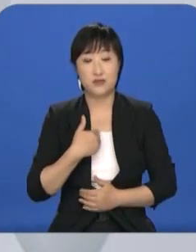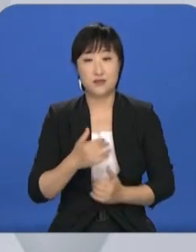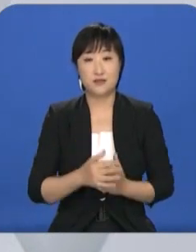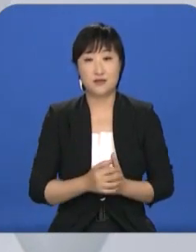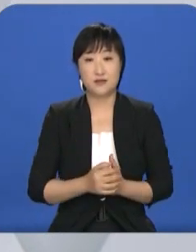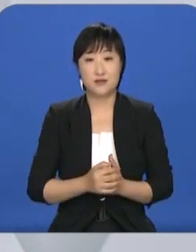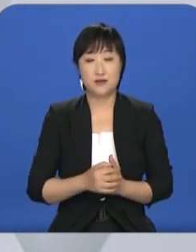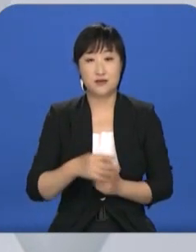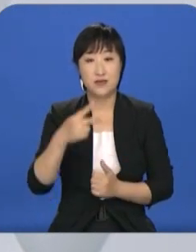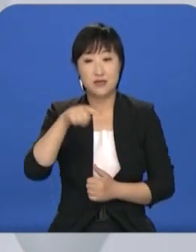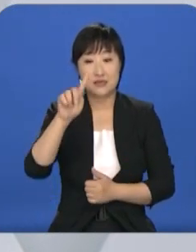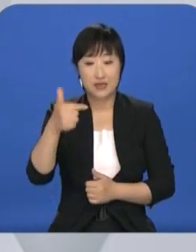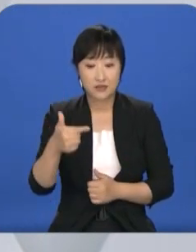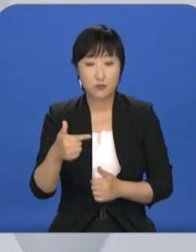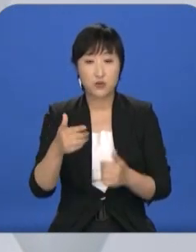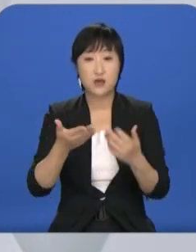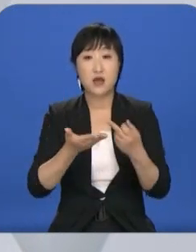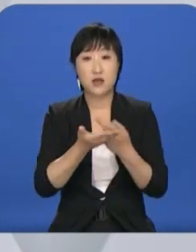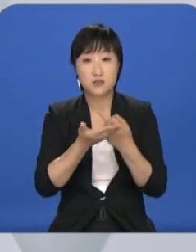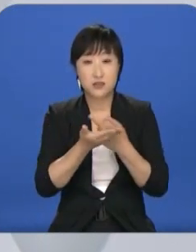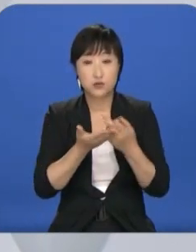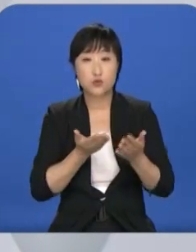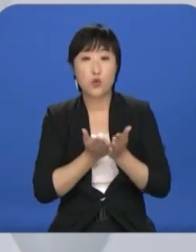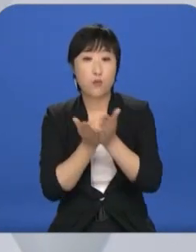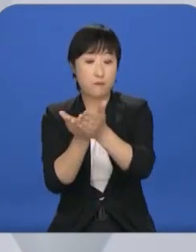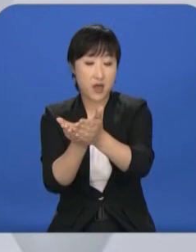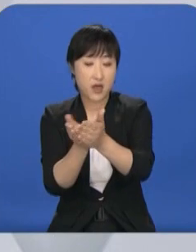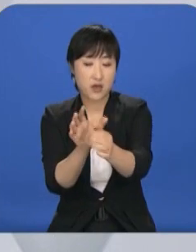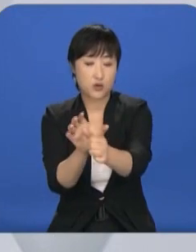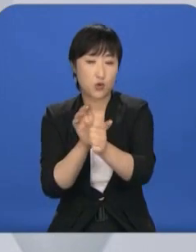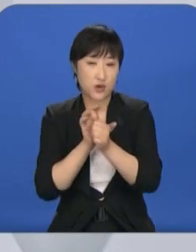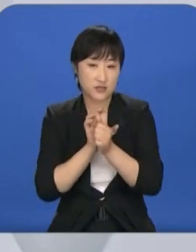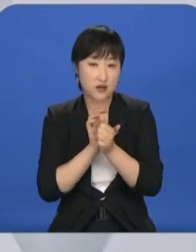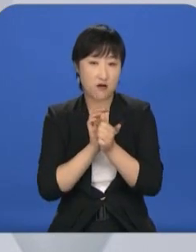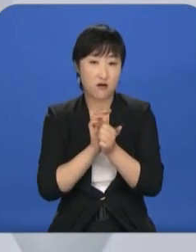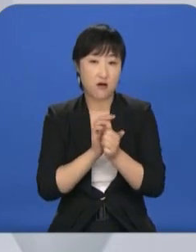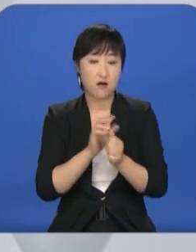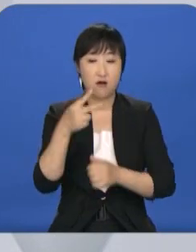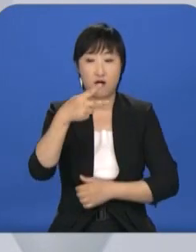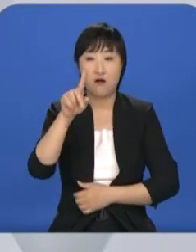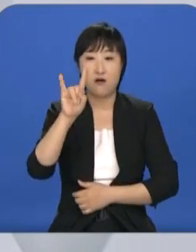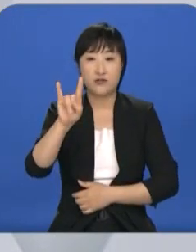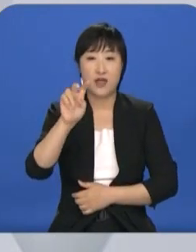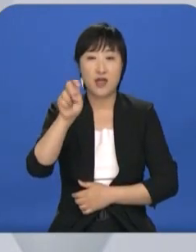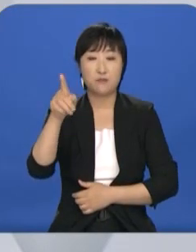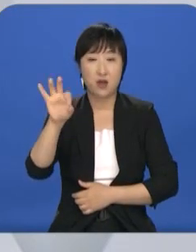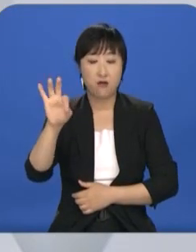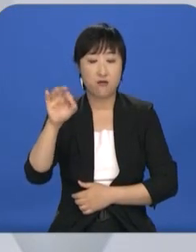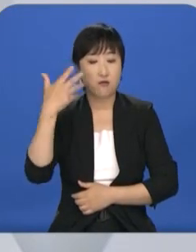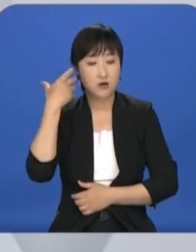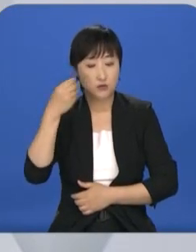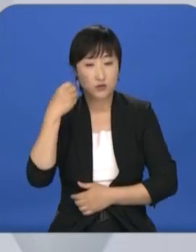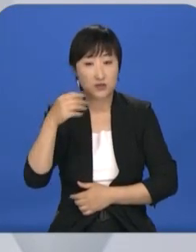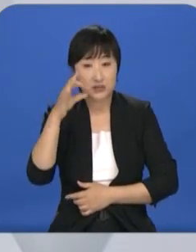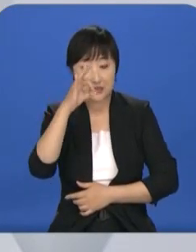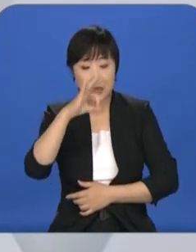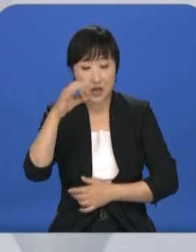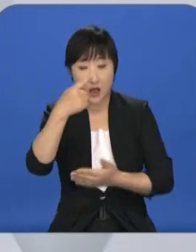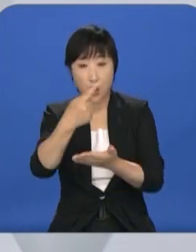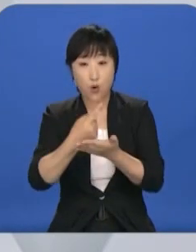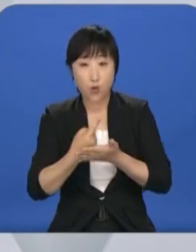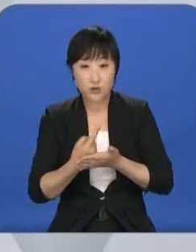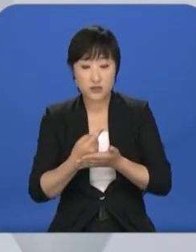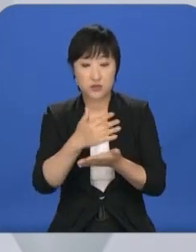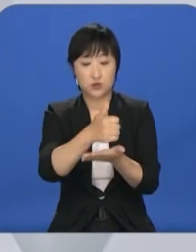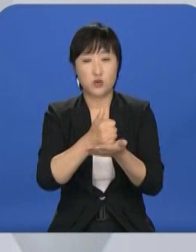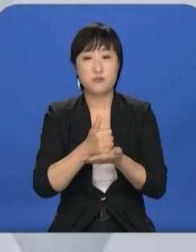이 산타모니카호 초고속 선박을 이용해서 대명 리조트를 찾는